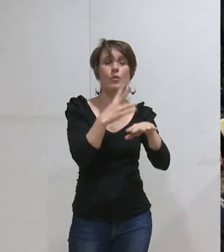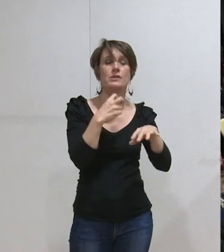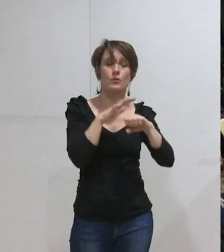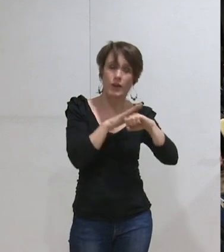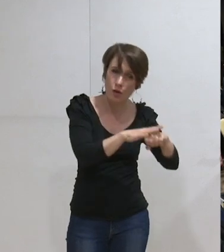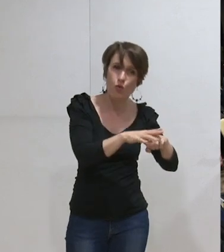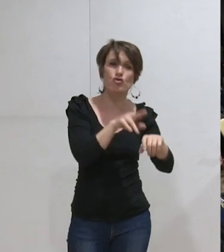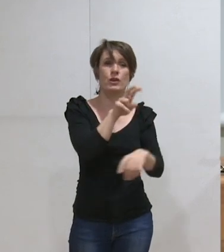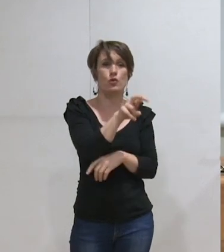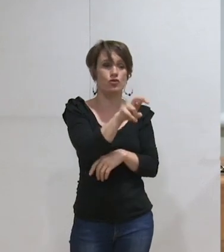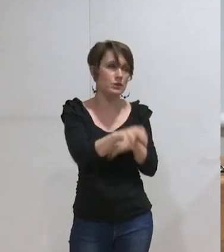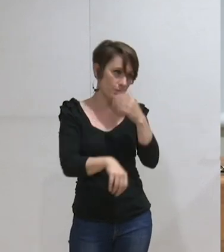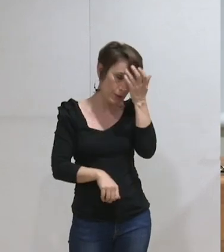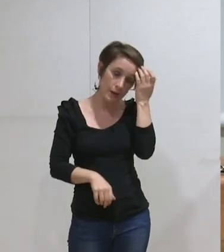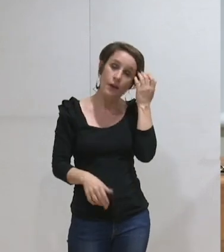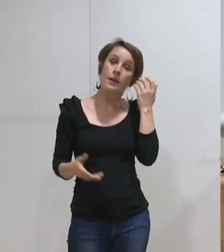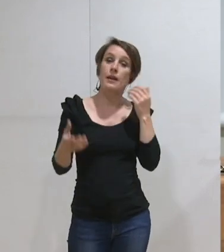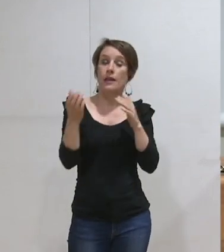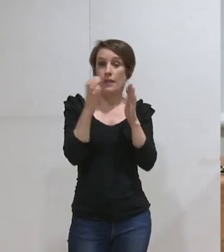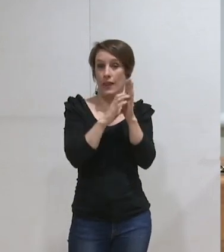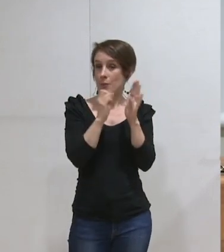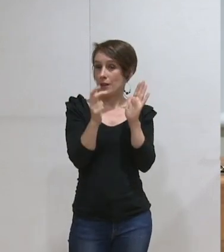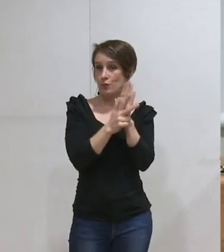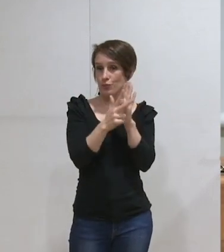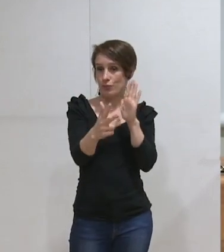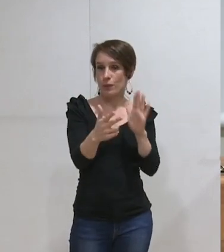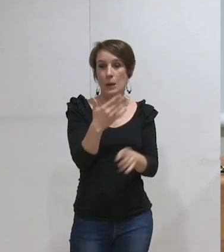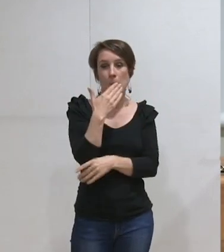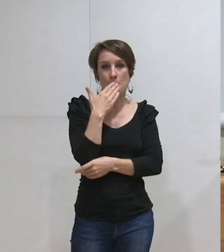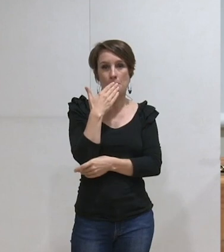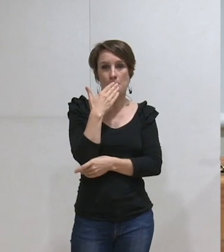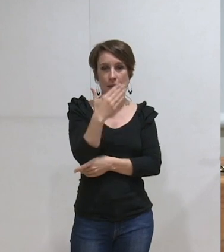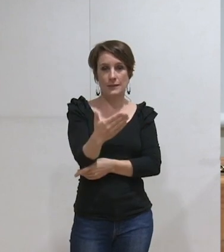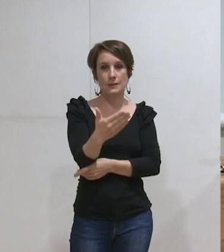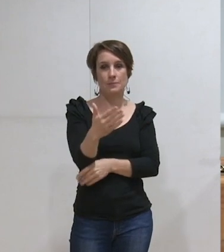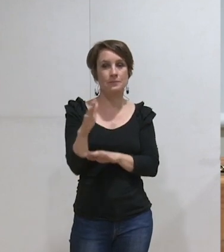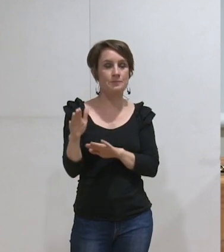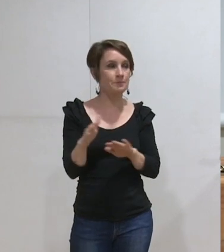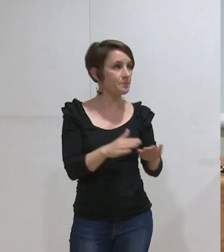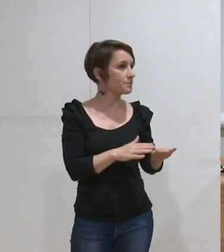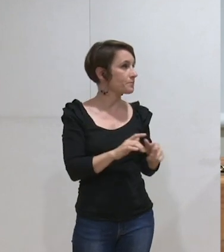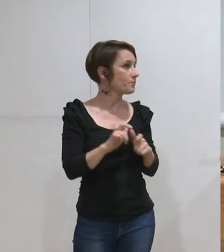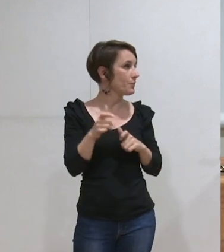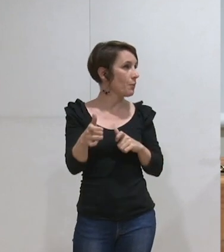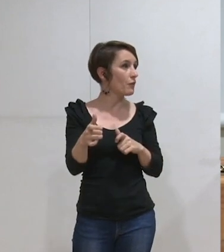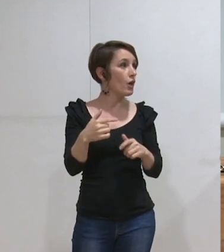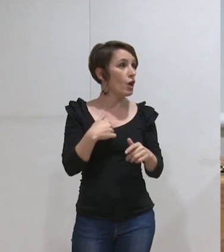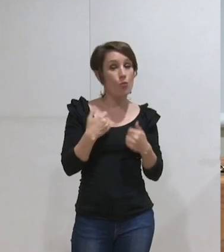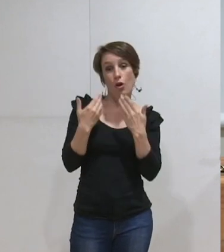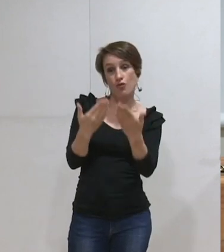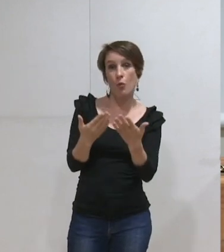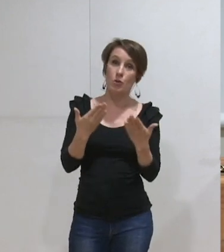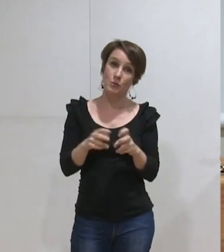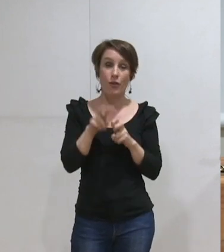de la gauche et des écologistes cette délibération est donc adopté je vous remercie et je propose de passer à délibération numéro